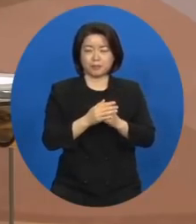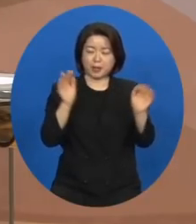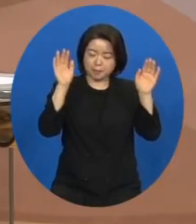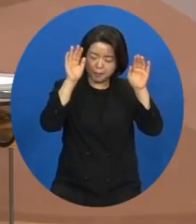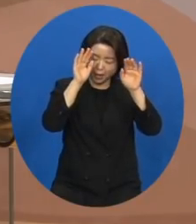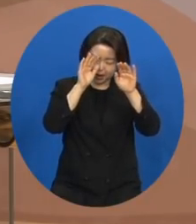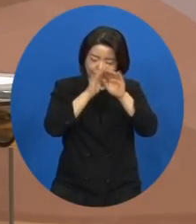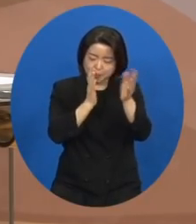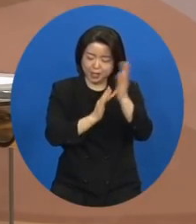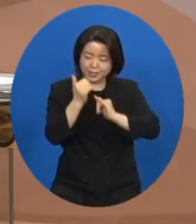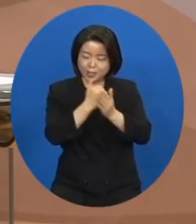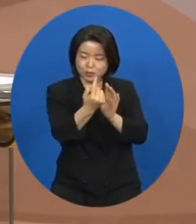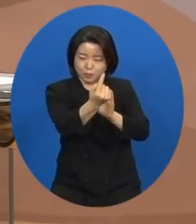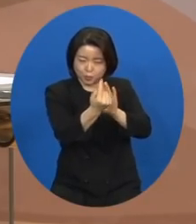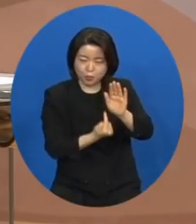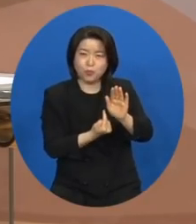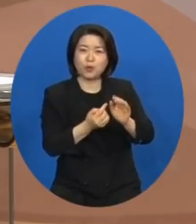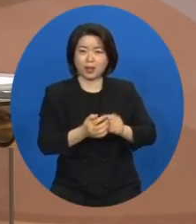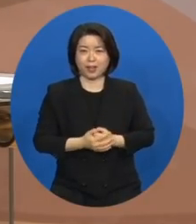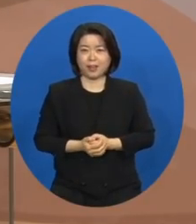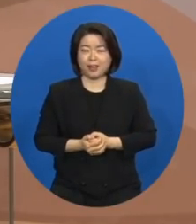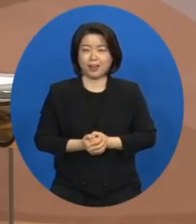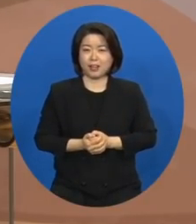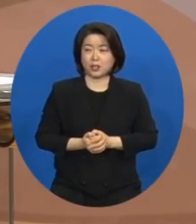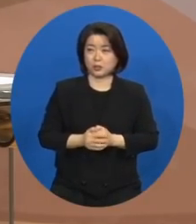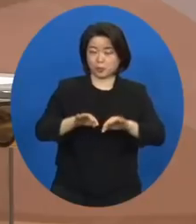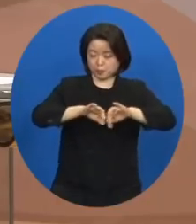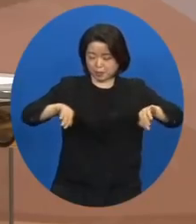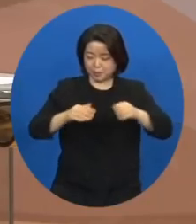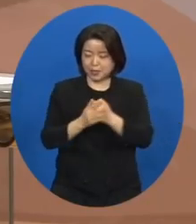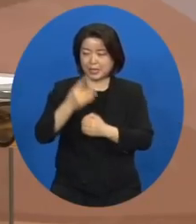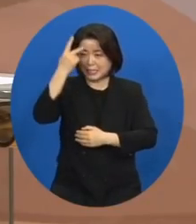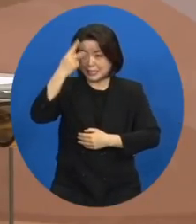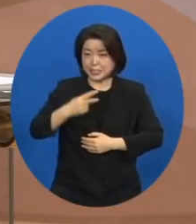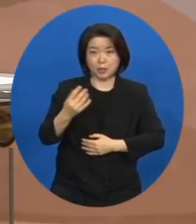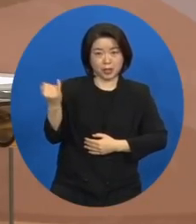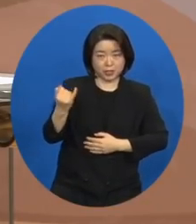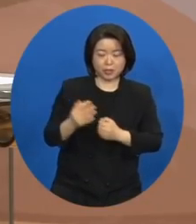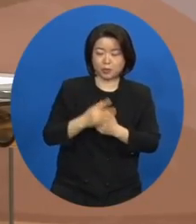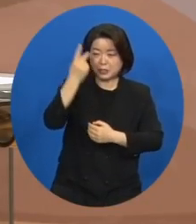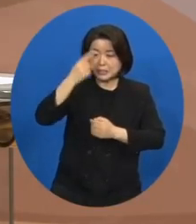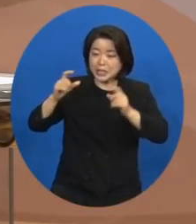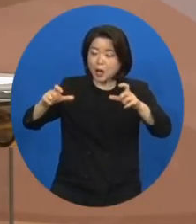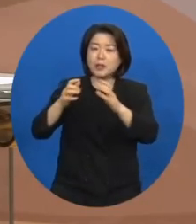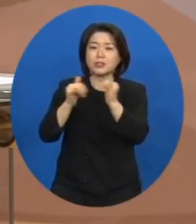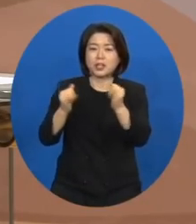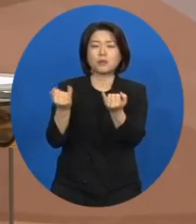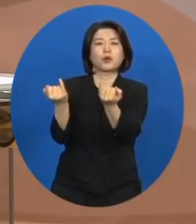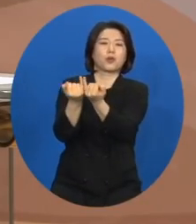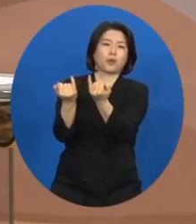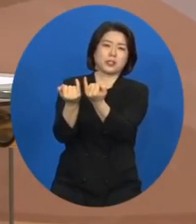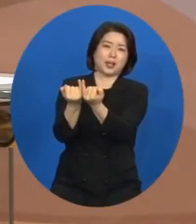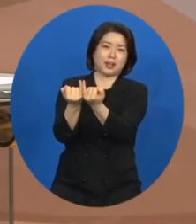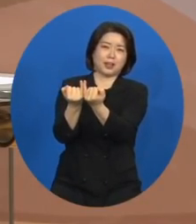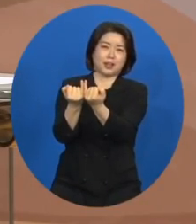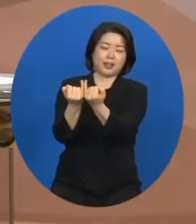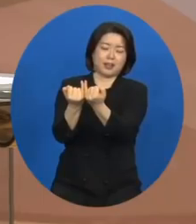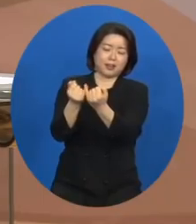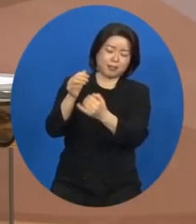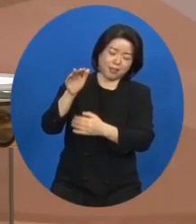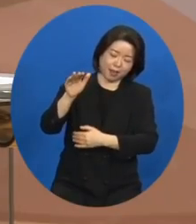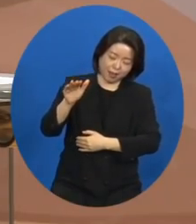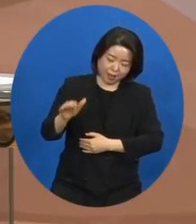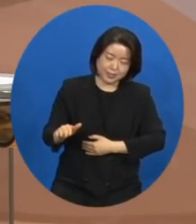예수님을 찾아갔죠 반면에 사마리아 여인은 사마리아인이 얻고 여성이었고 그 당시에 가장 낮은